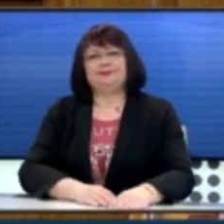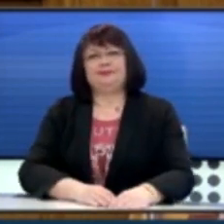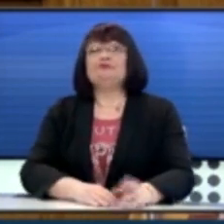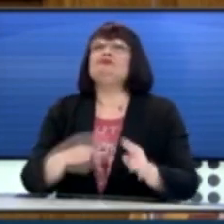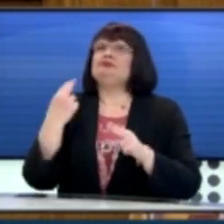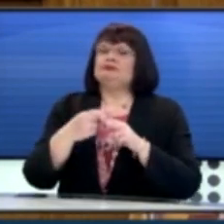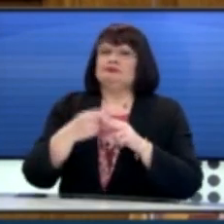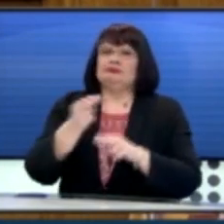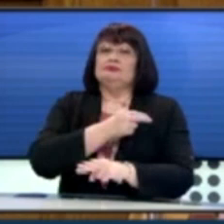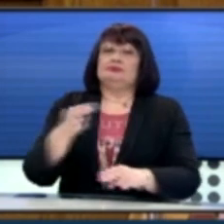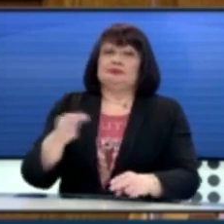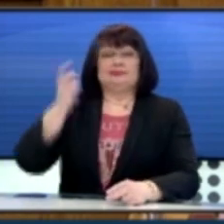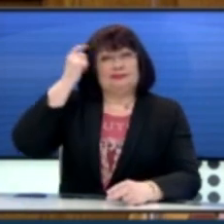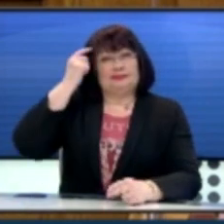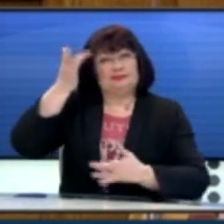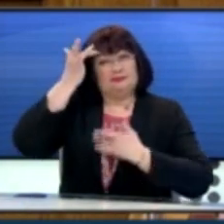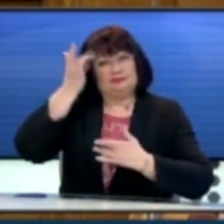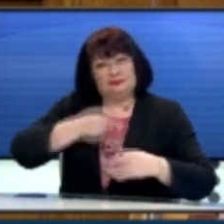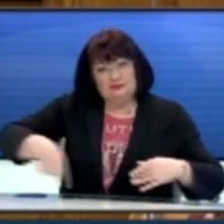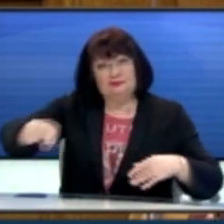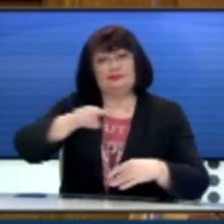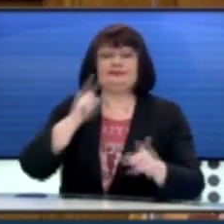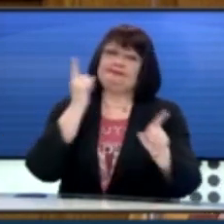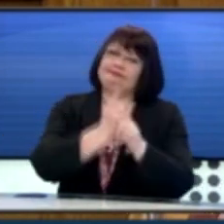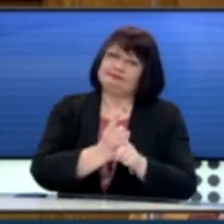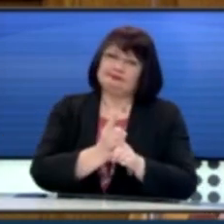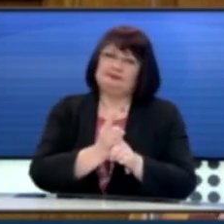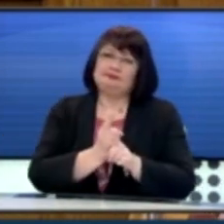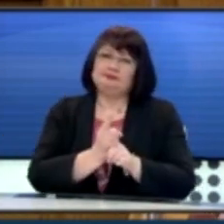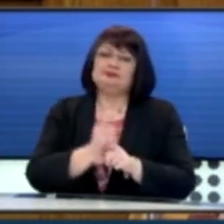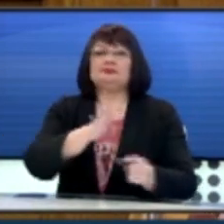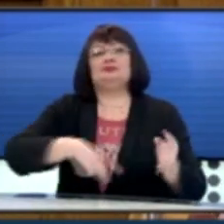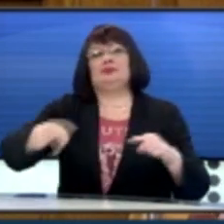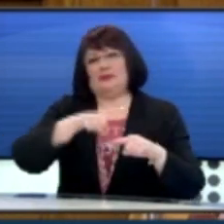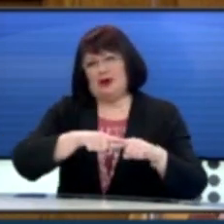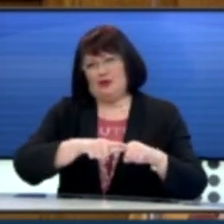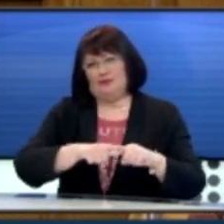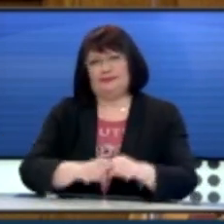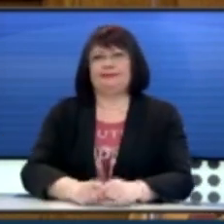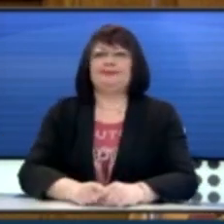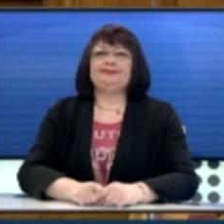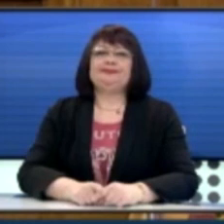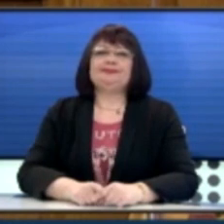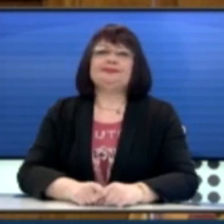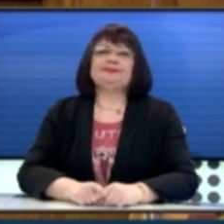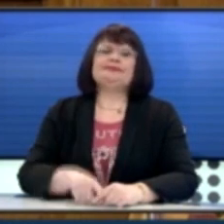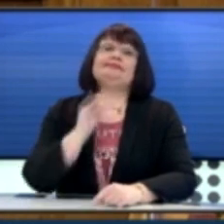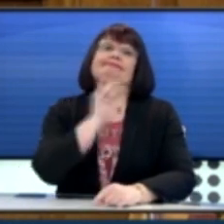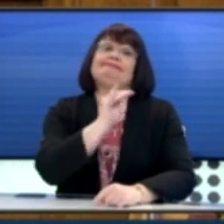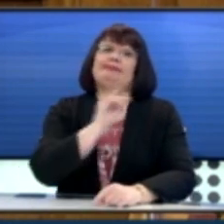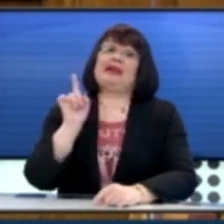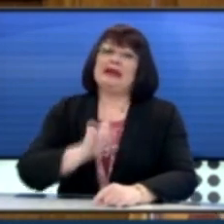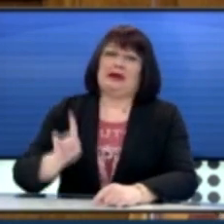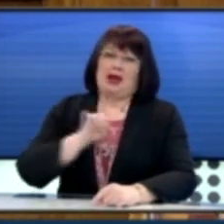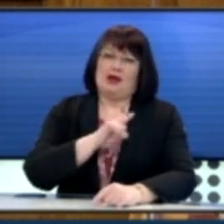μεγάλη υπόθεση να συνειδητοποιηθεί από όλους, κυρίως βέβαια από τον ελληνικό λαό. Τέλος, κύριε